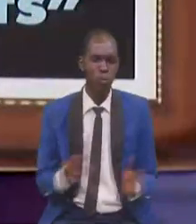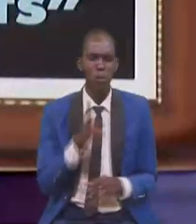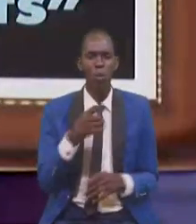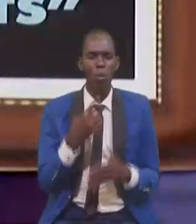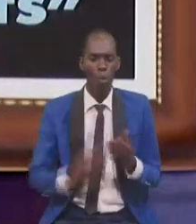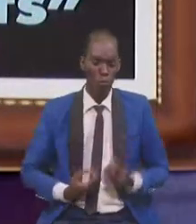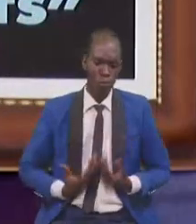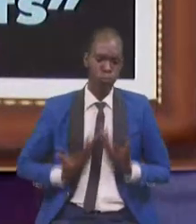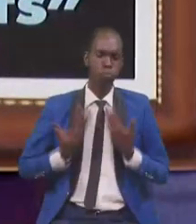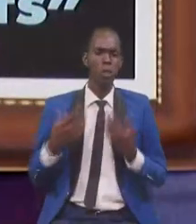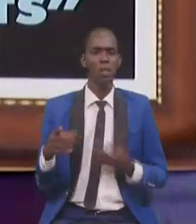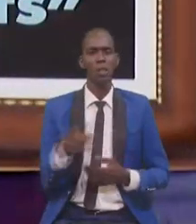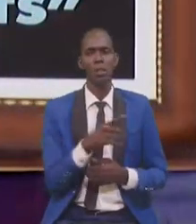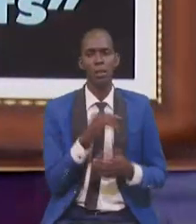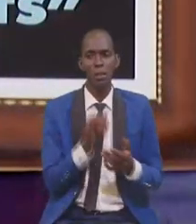a poussés?